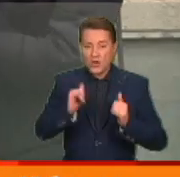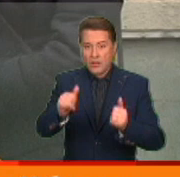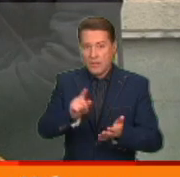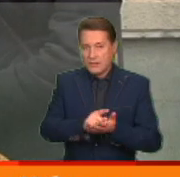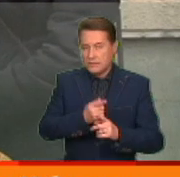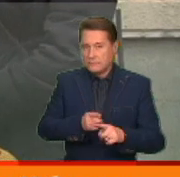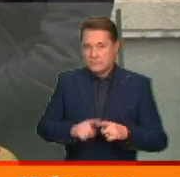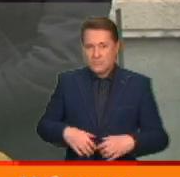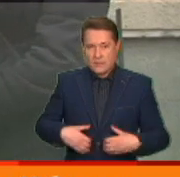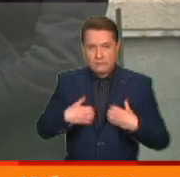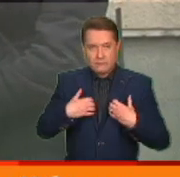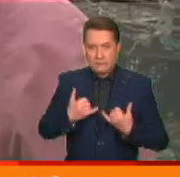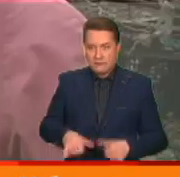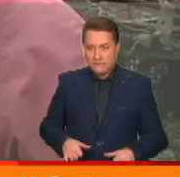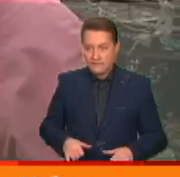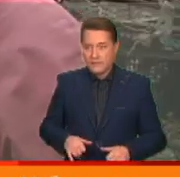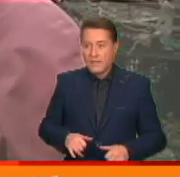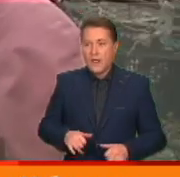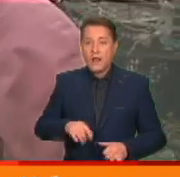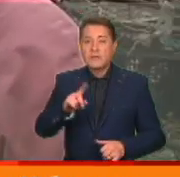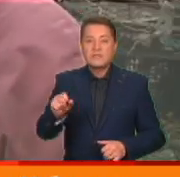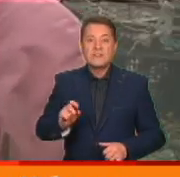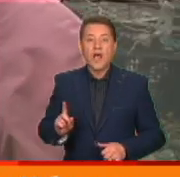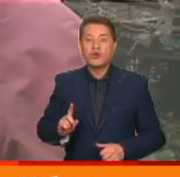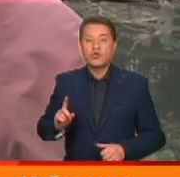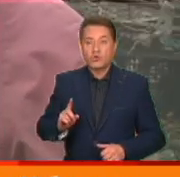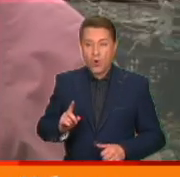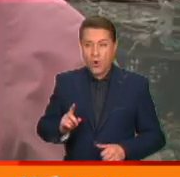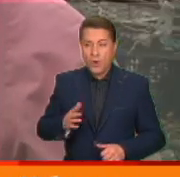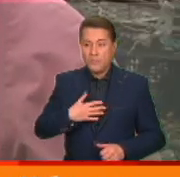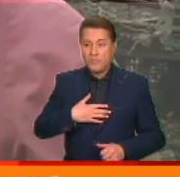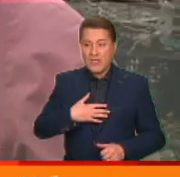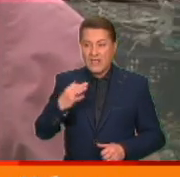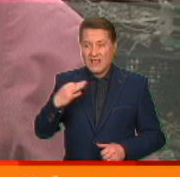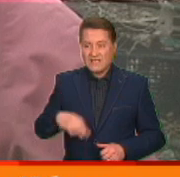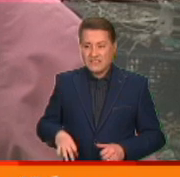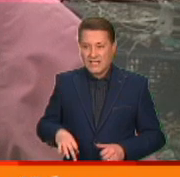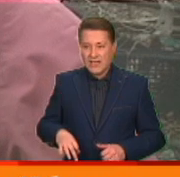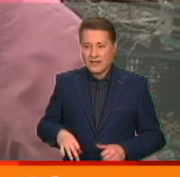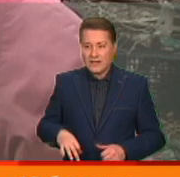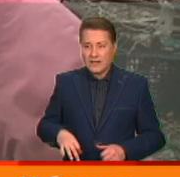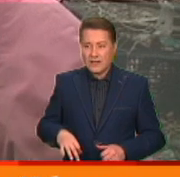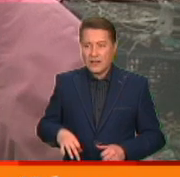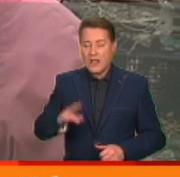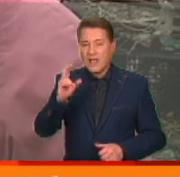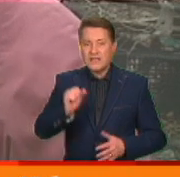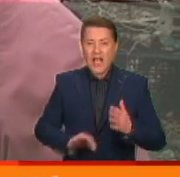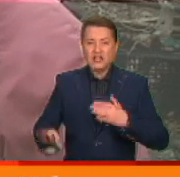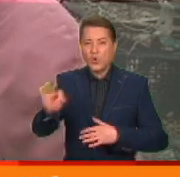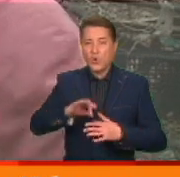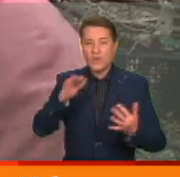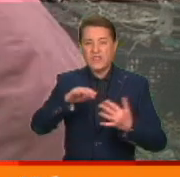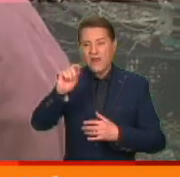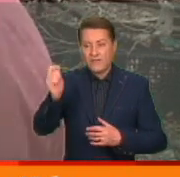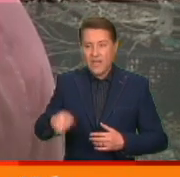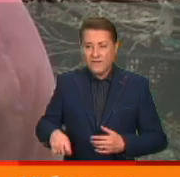стало справжнім нестямом. Пішла, кажу, за що ж ви мене цього, кажу, мій син у цьому, на сході, кажу, в